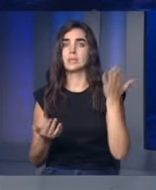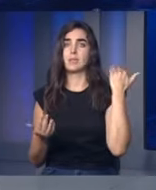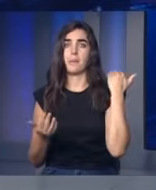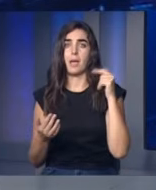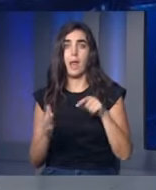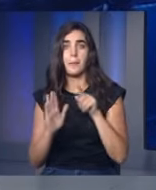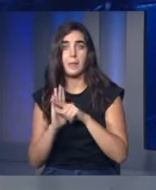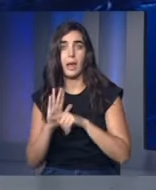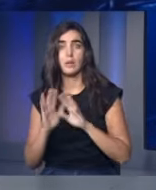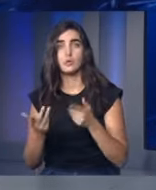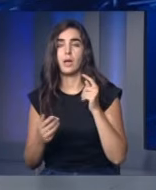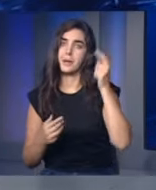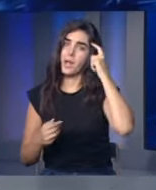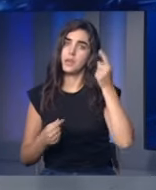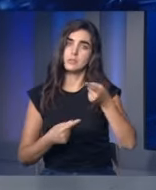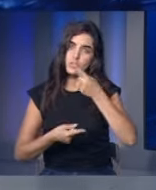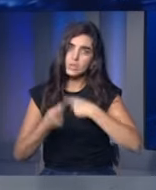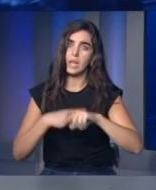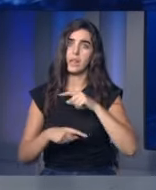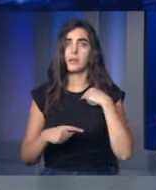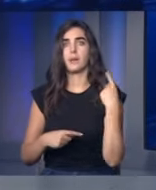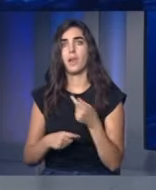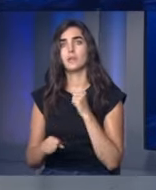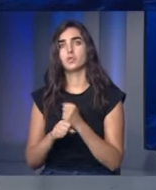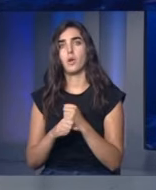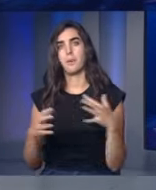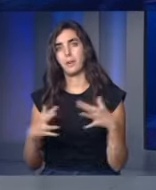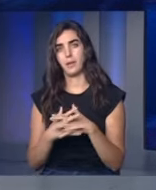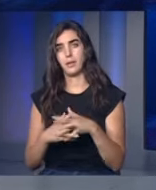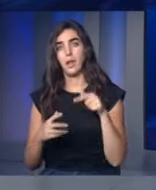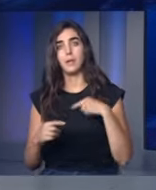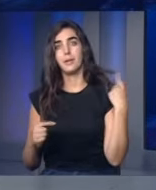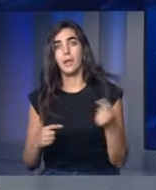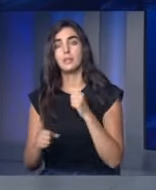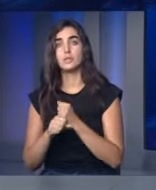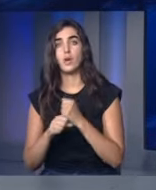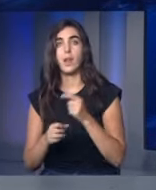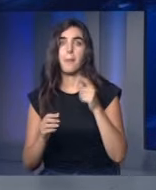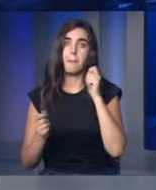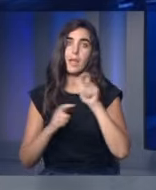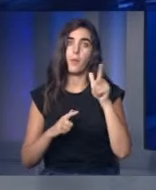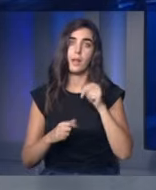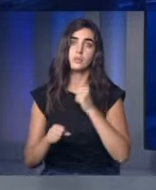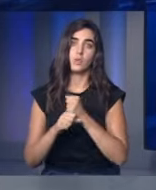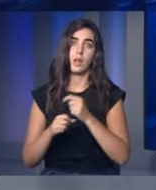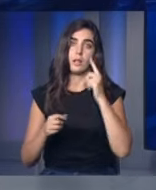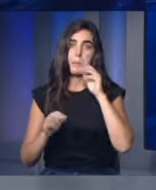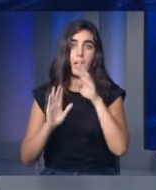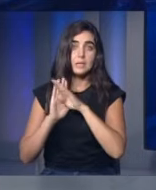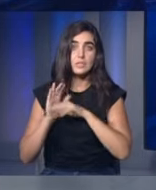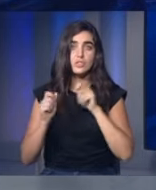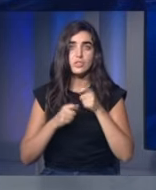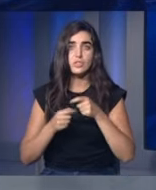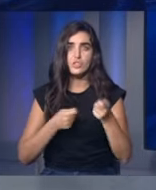المشروع في السابق وإذ يطل برأسه من جديد، فنحن له بالمرصاد إلى جانب المقاومة وجميع المقاومين